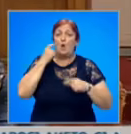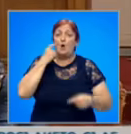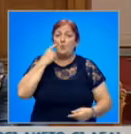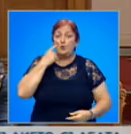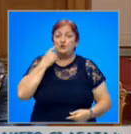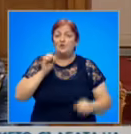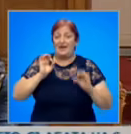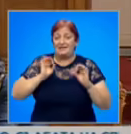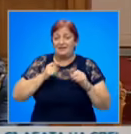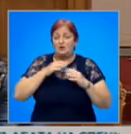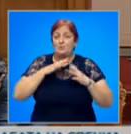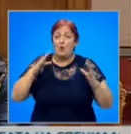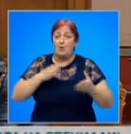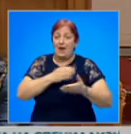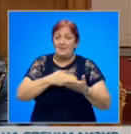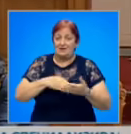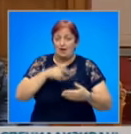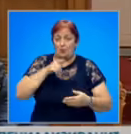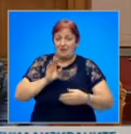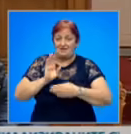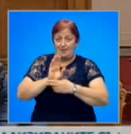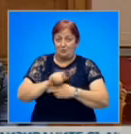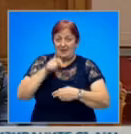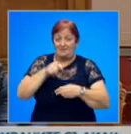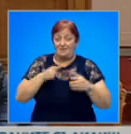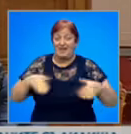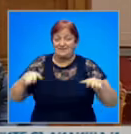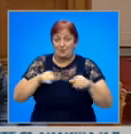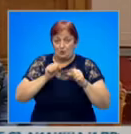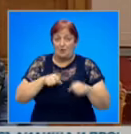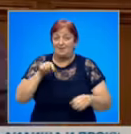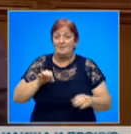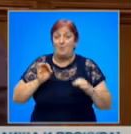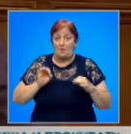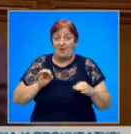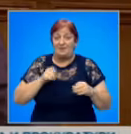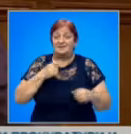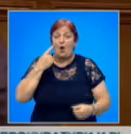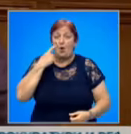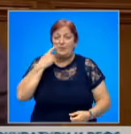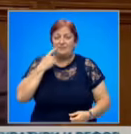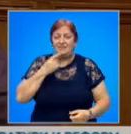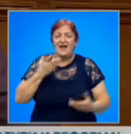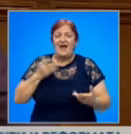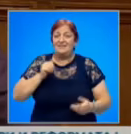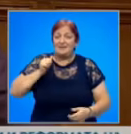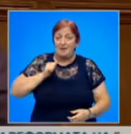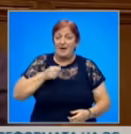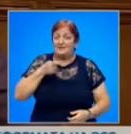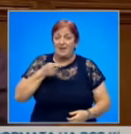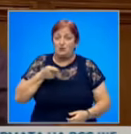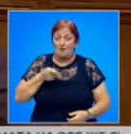Голата истина е, че много голяма част от тези депутати в тази зала, които стоят в момента, се опитват всячески да запазят